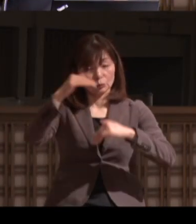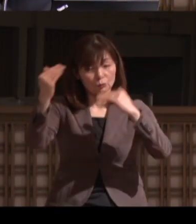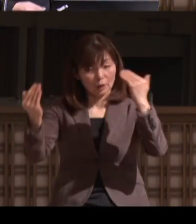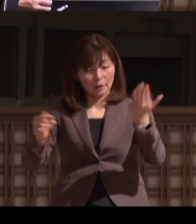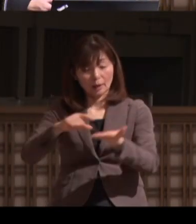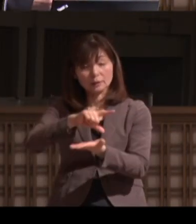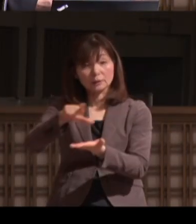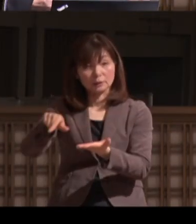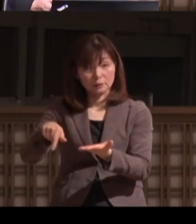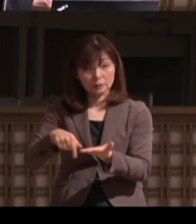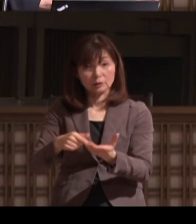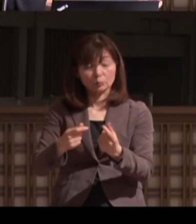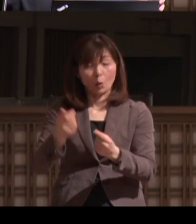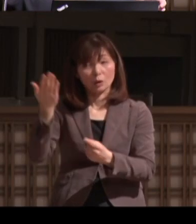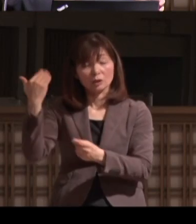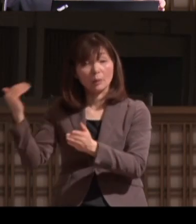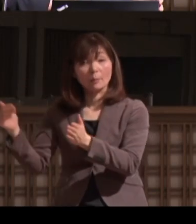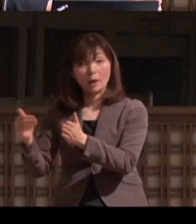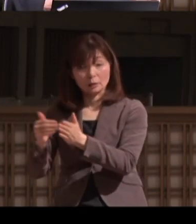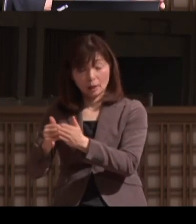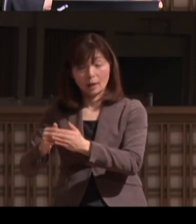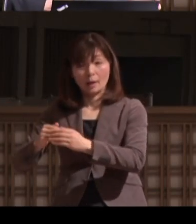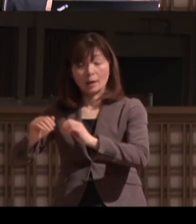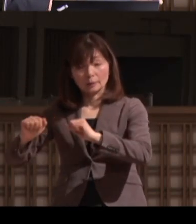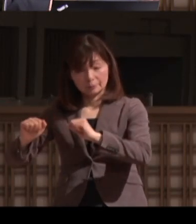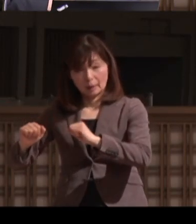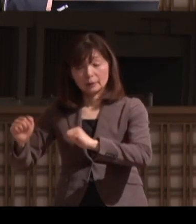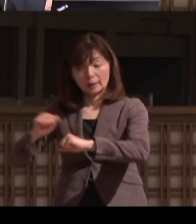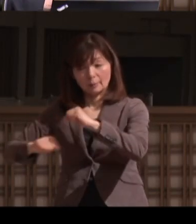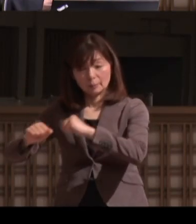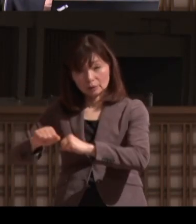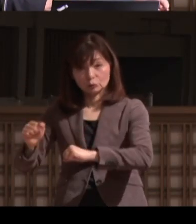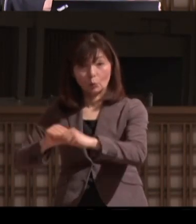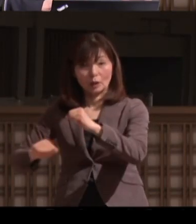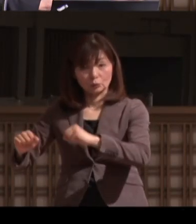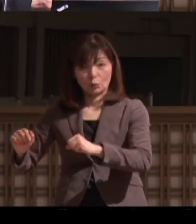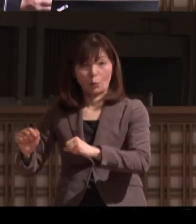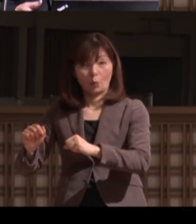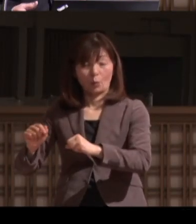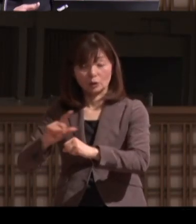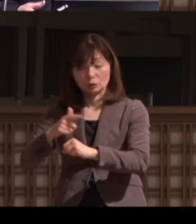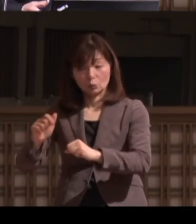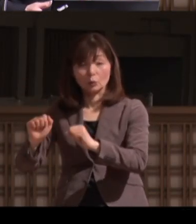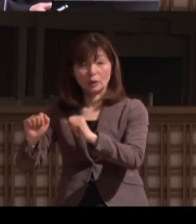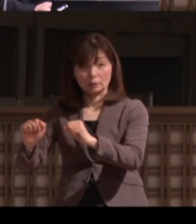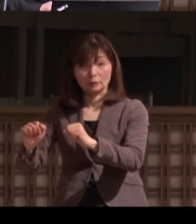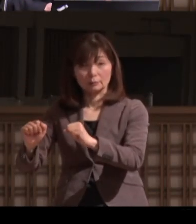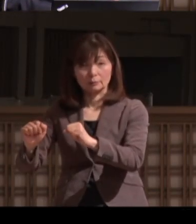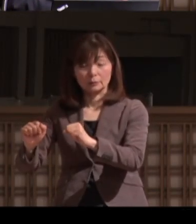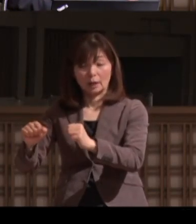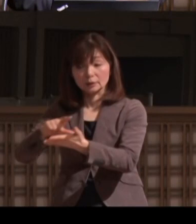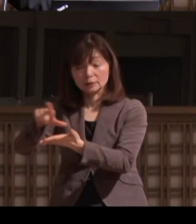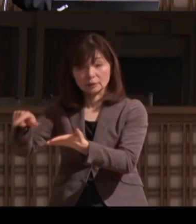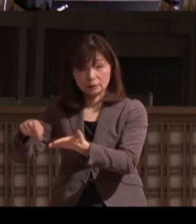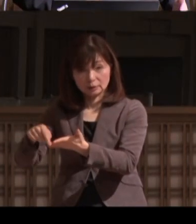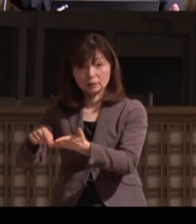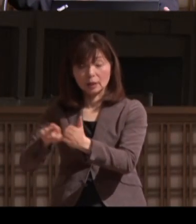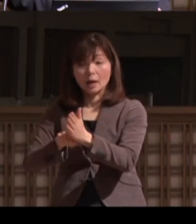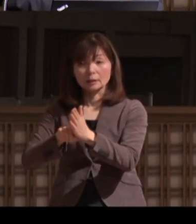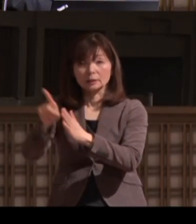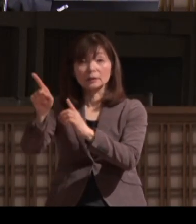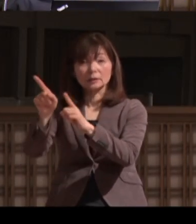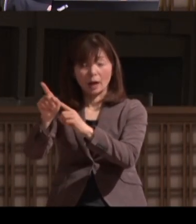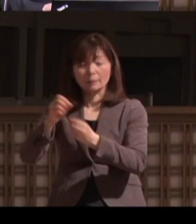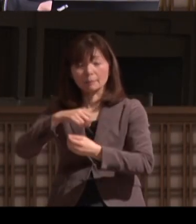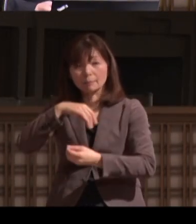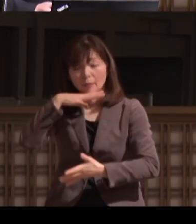ですね今まで活発に活動していた地域がそのリーダーたちが引退することによって単